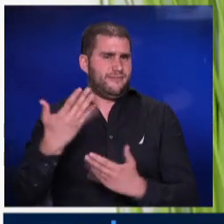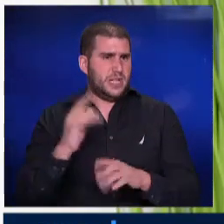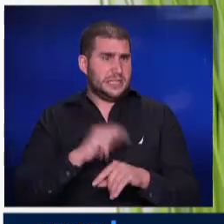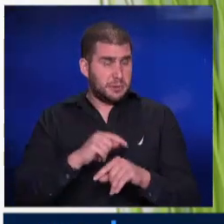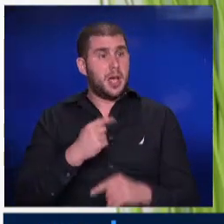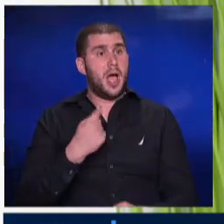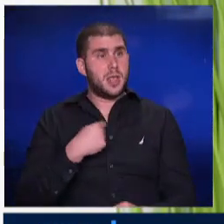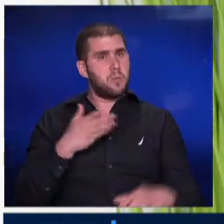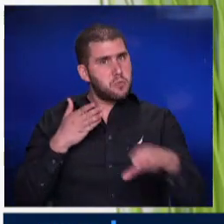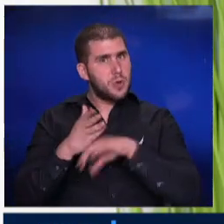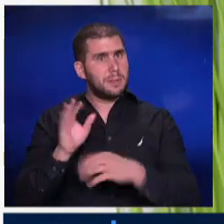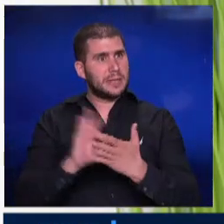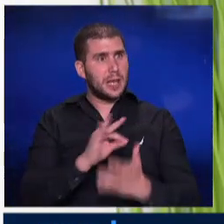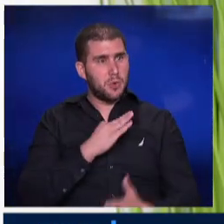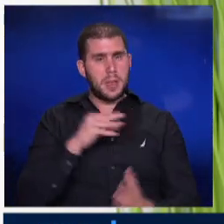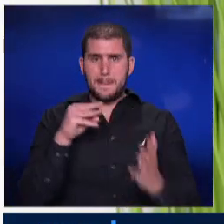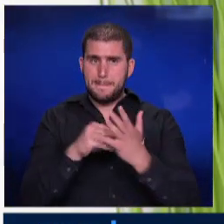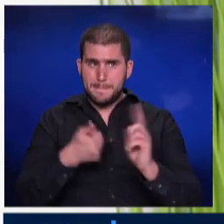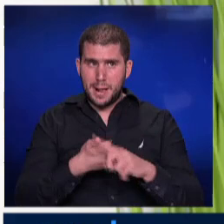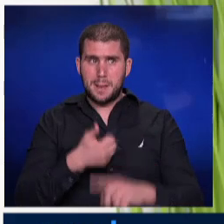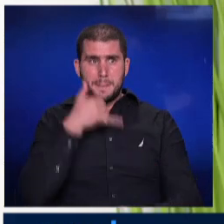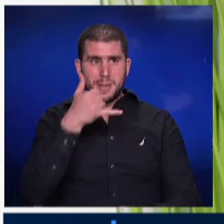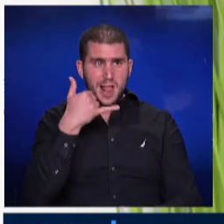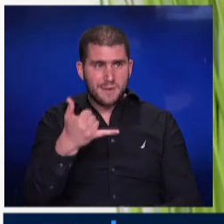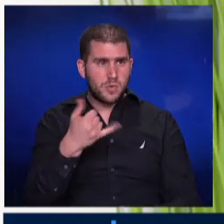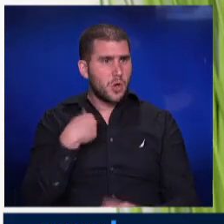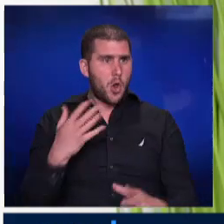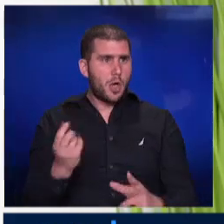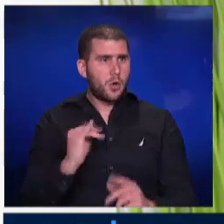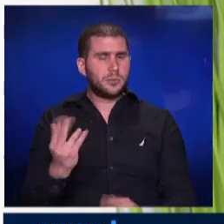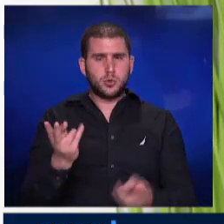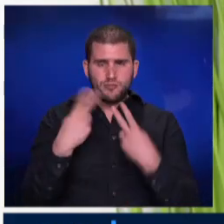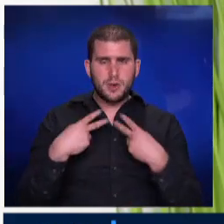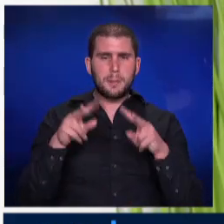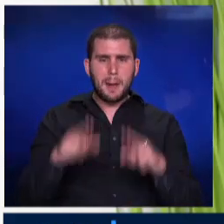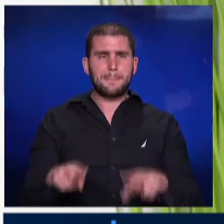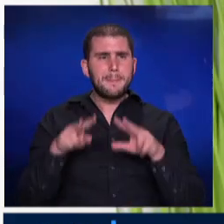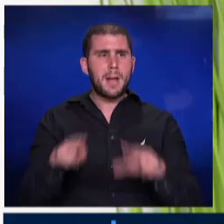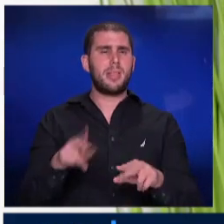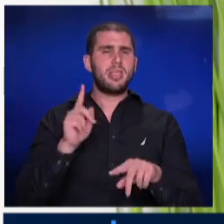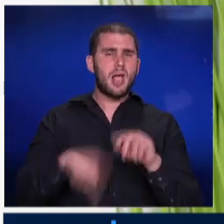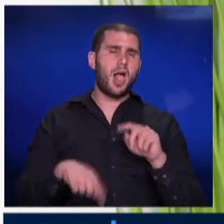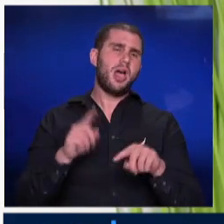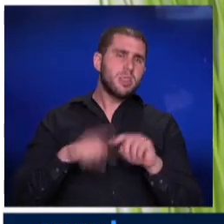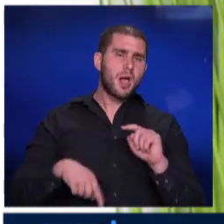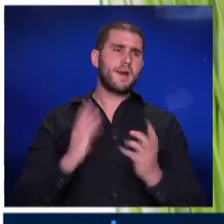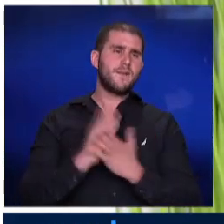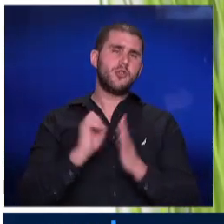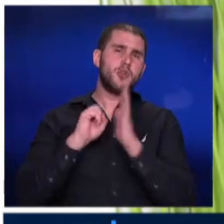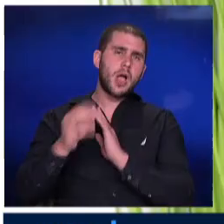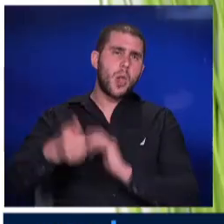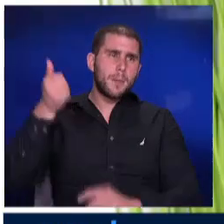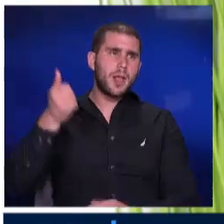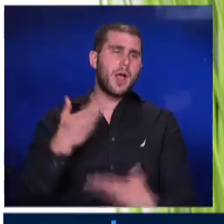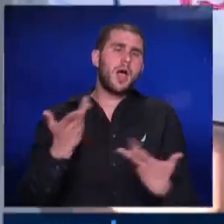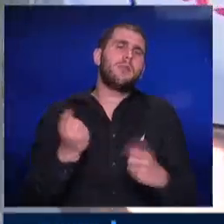ומאז אני פונה למשרד הבריאות גם במיילים, גם בטלפונים, וכל פעם אני מקבל את אותה תשובה. יש תקלה טכנית, העברנו למנהל, אין